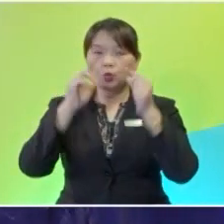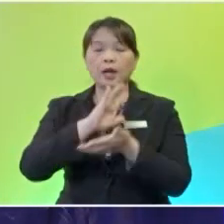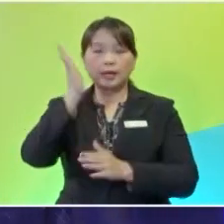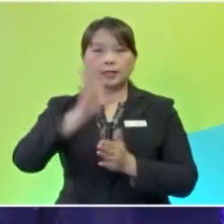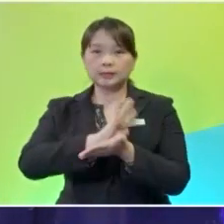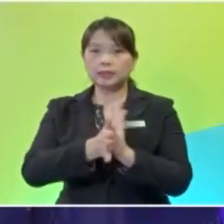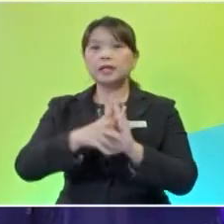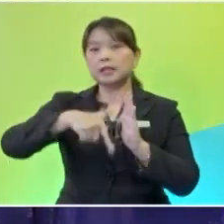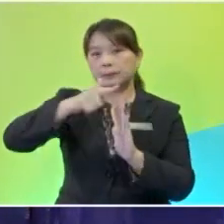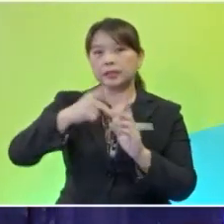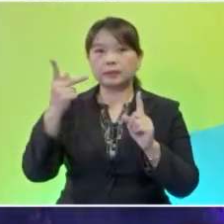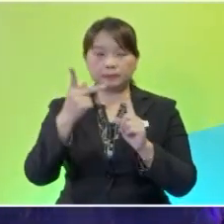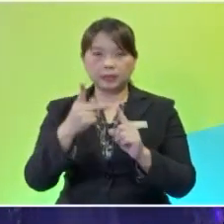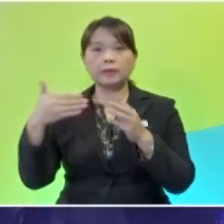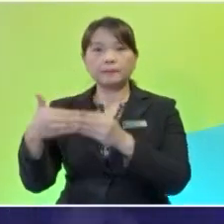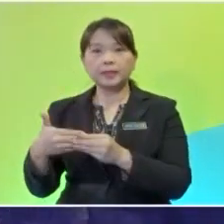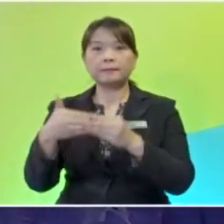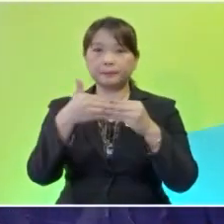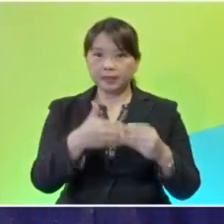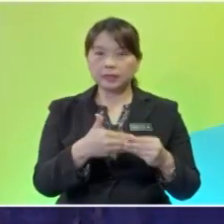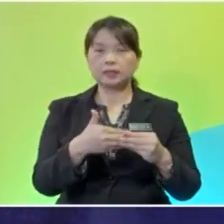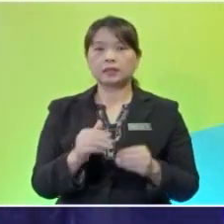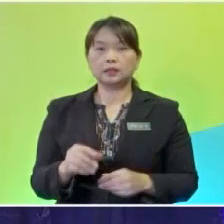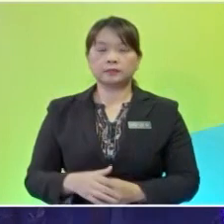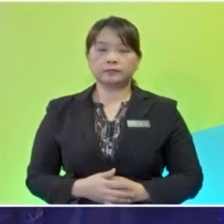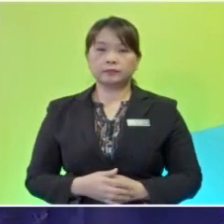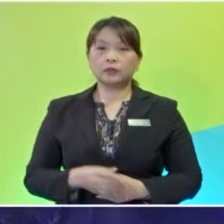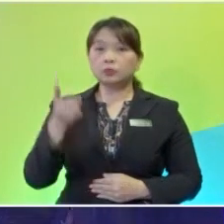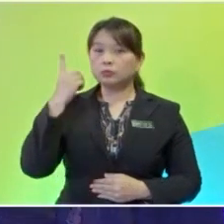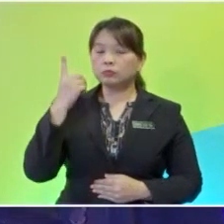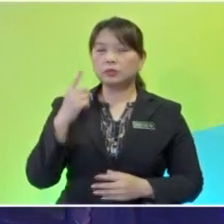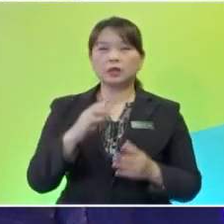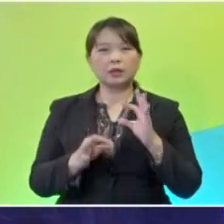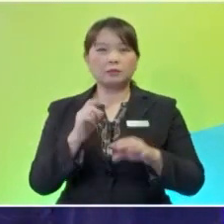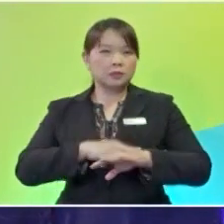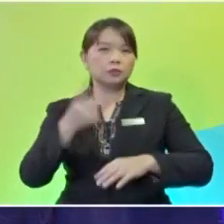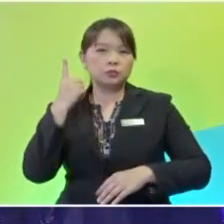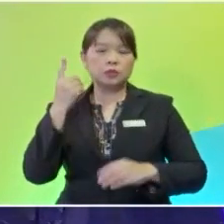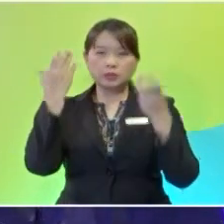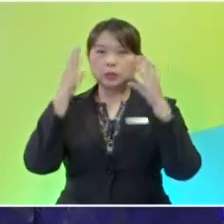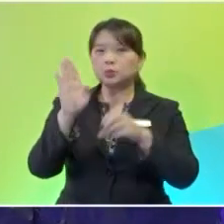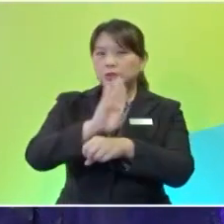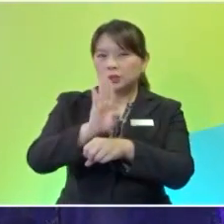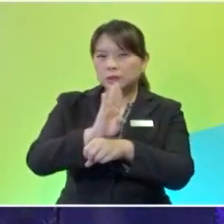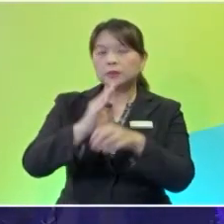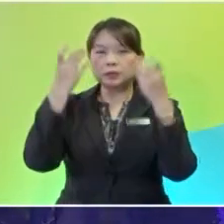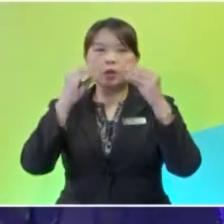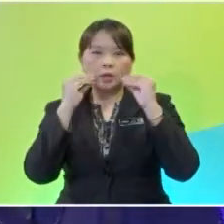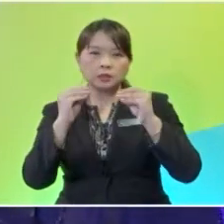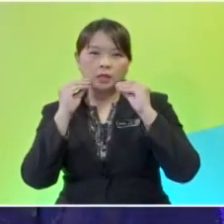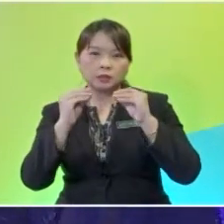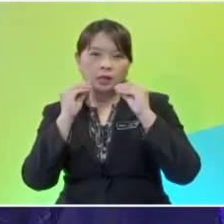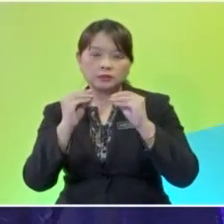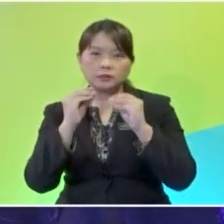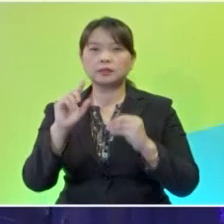我们变成是辅助，我们就不要太忙了以往的老师教学真的很忙，我们忙着要把所有的知识呢都教会给学生，